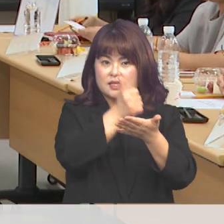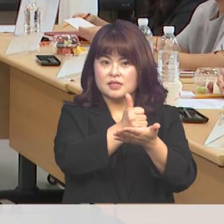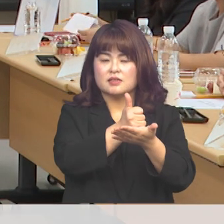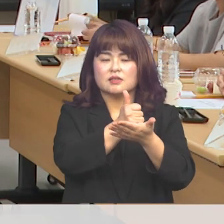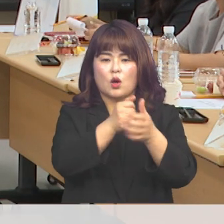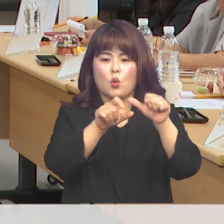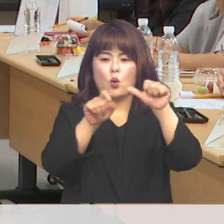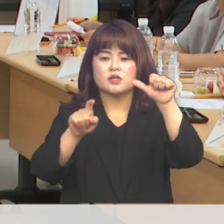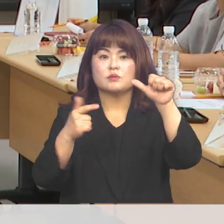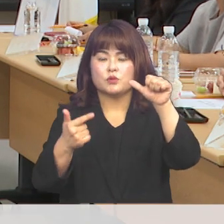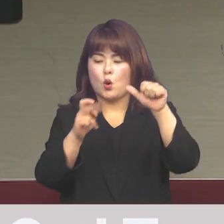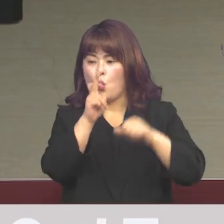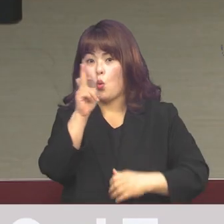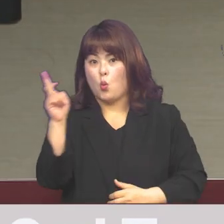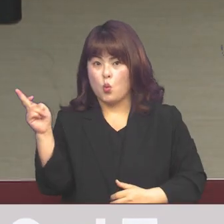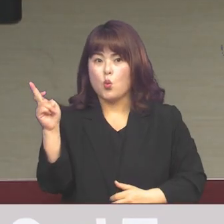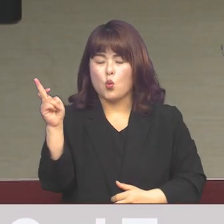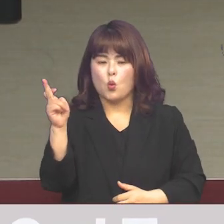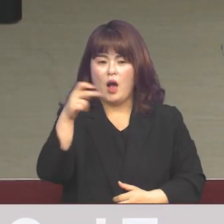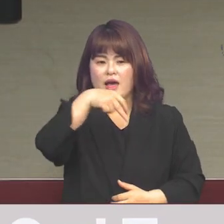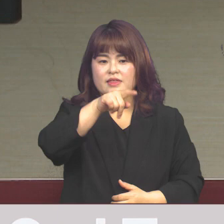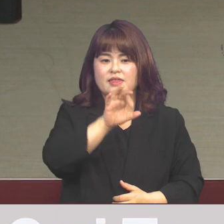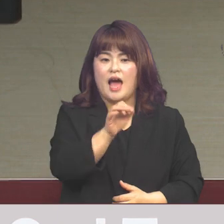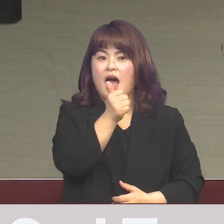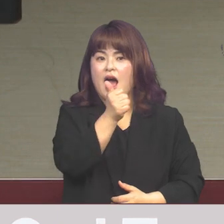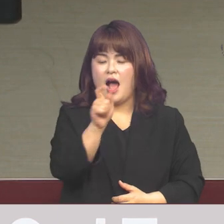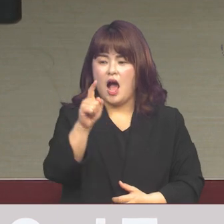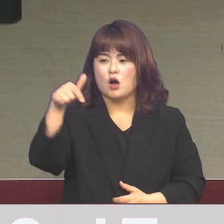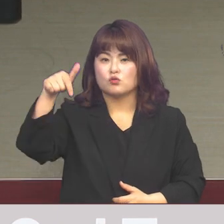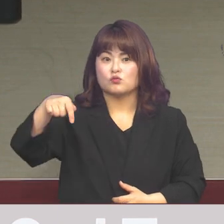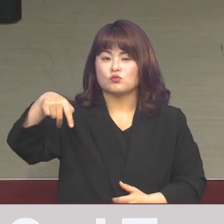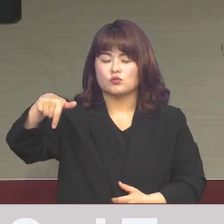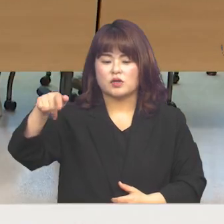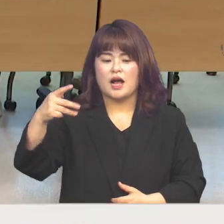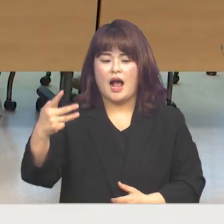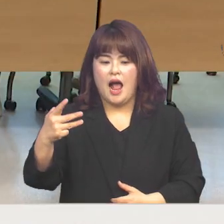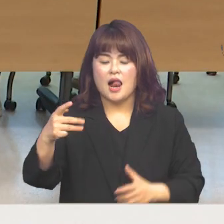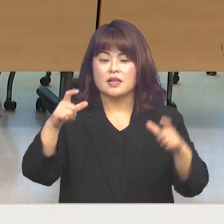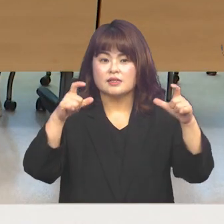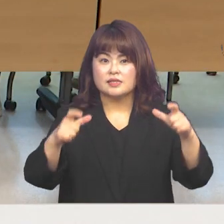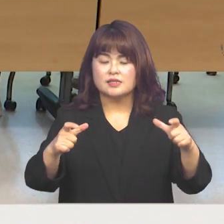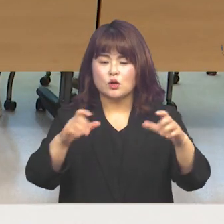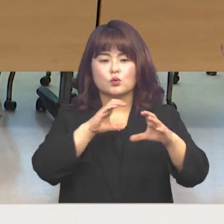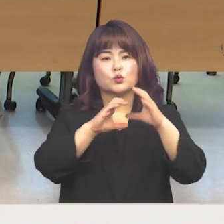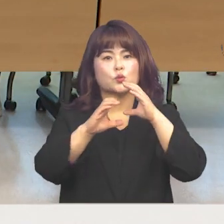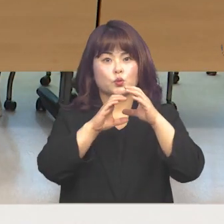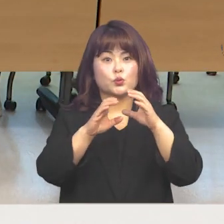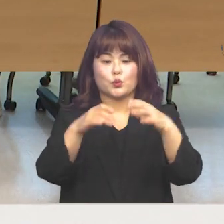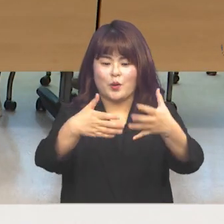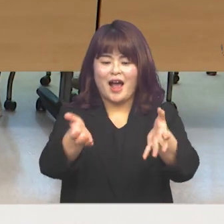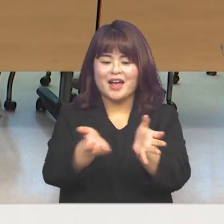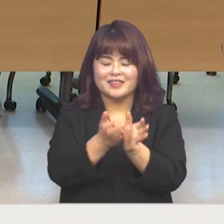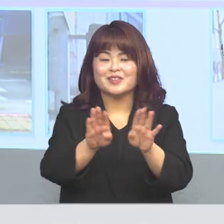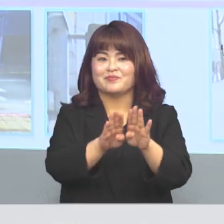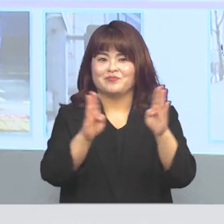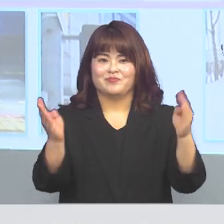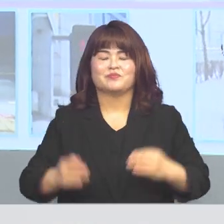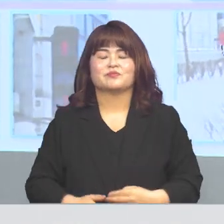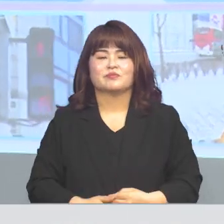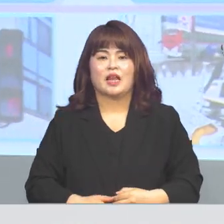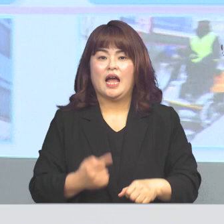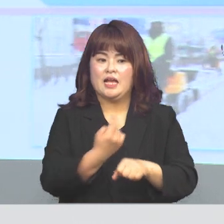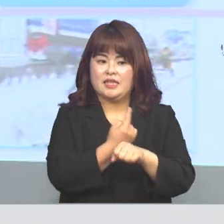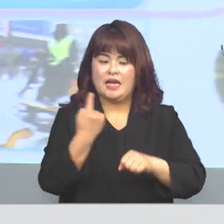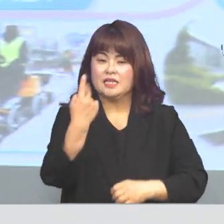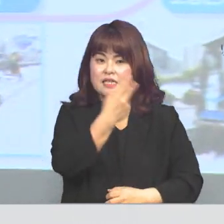이상일 용인특례시장은 16일 오후 기흥구 상하동과 구갈동에서 주민과의 소통 간담회를 가졌습니다. 이